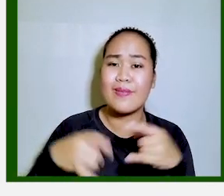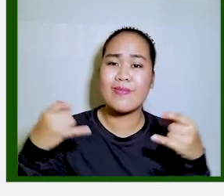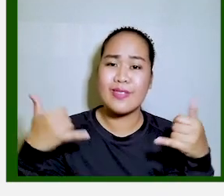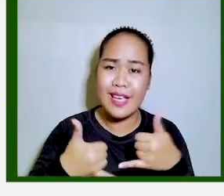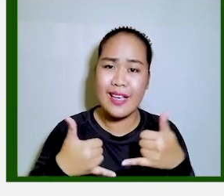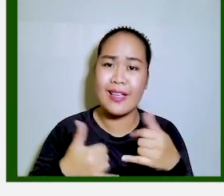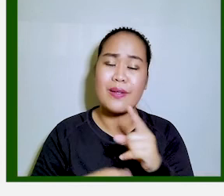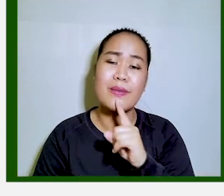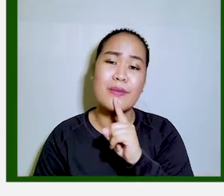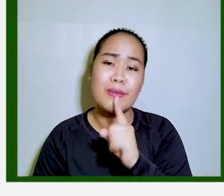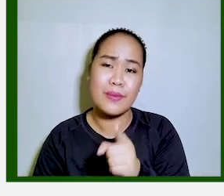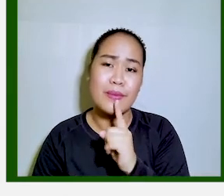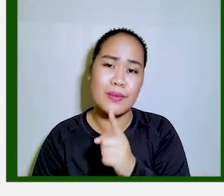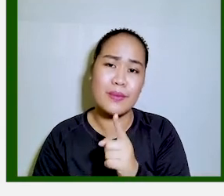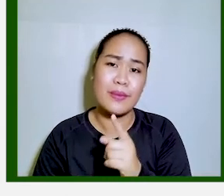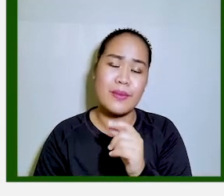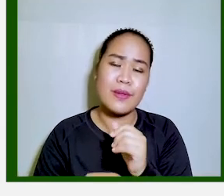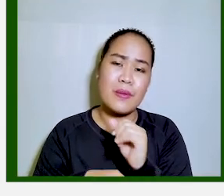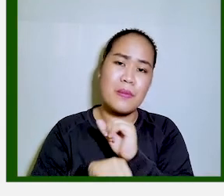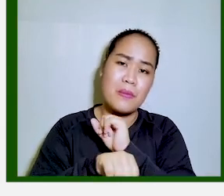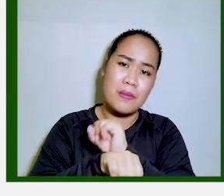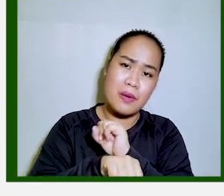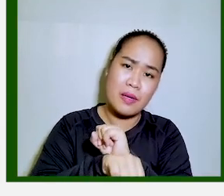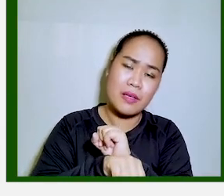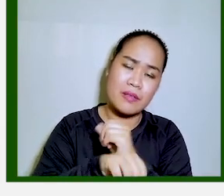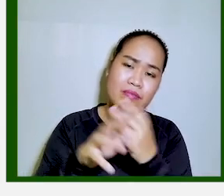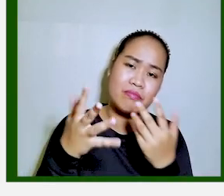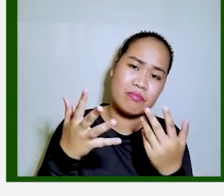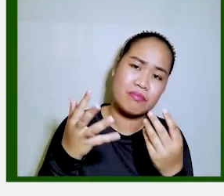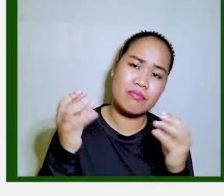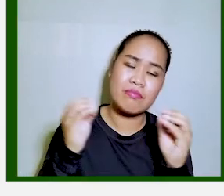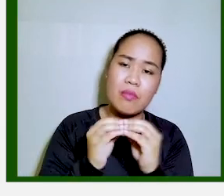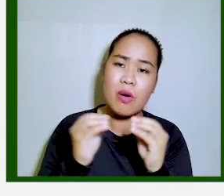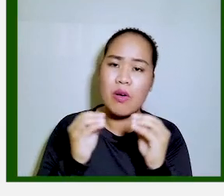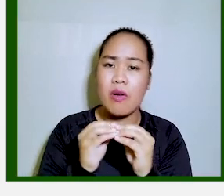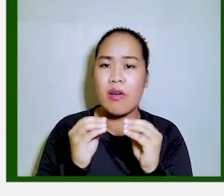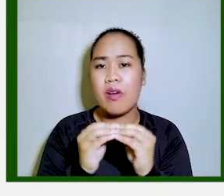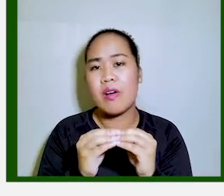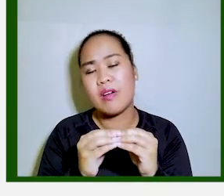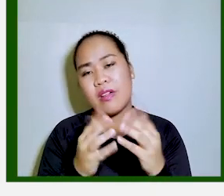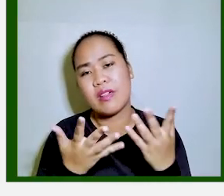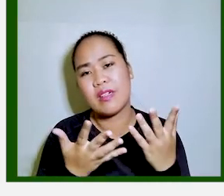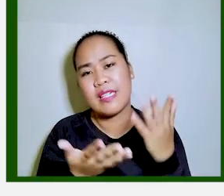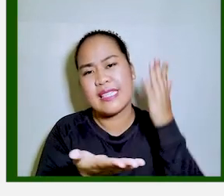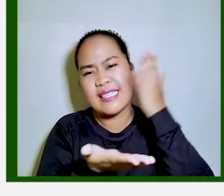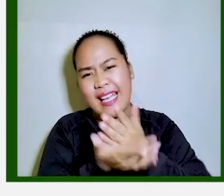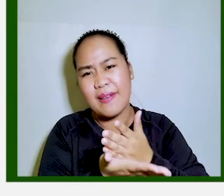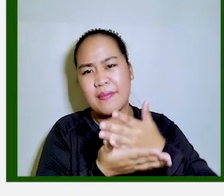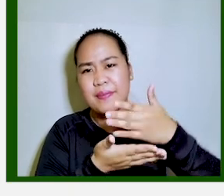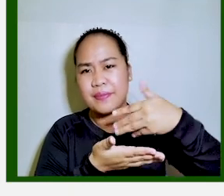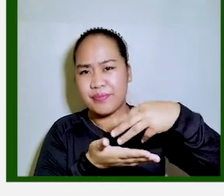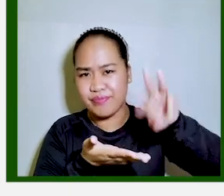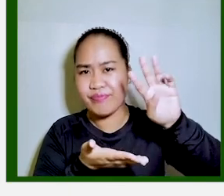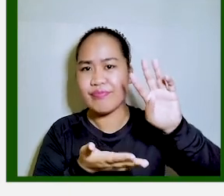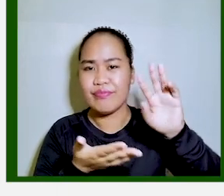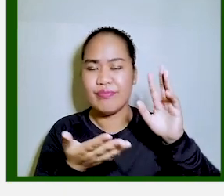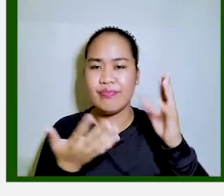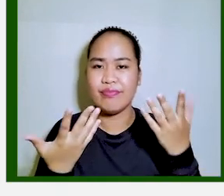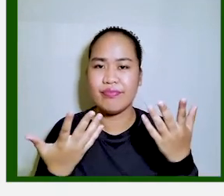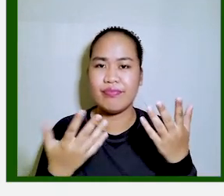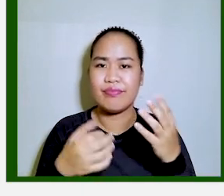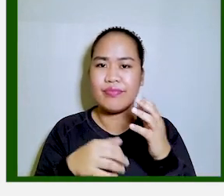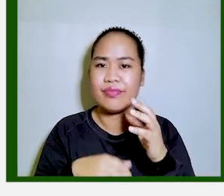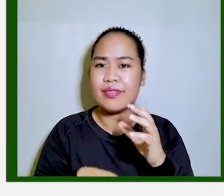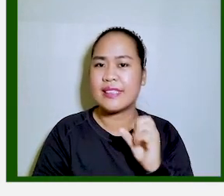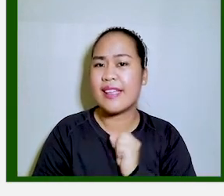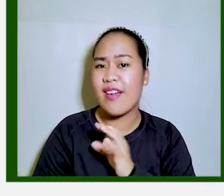buhay, no. Sa totoo lang, mas marami po ang nagtatanggal ng empleyado kaysa yung tumatanggap ng bagong